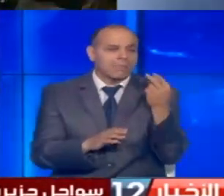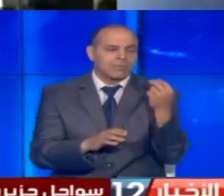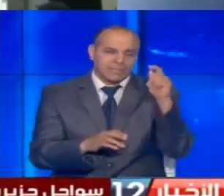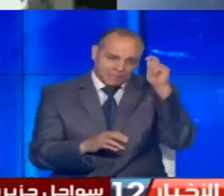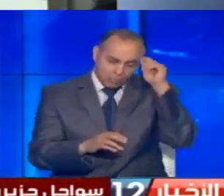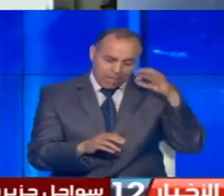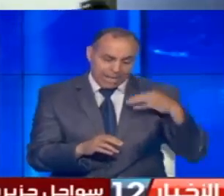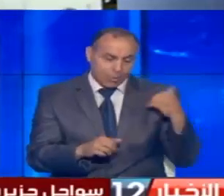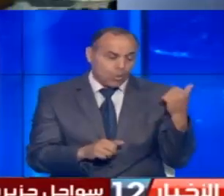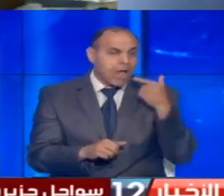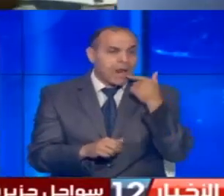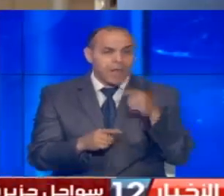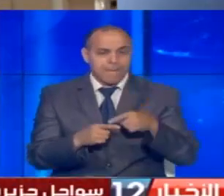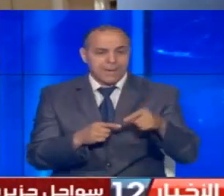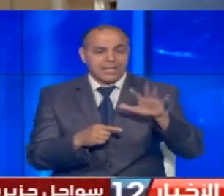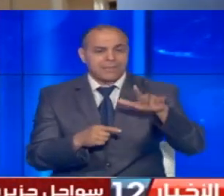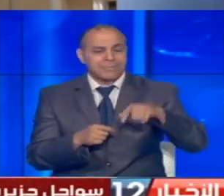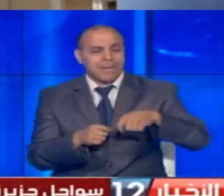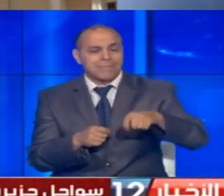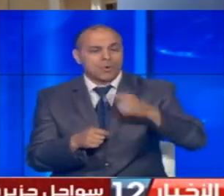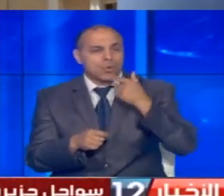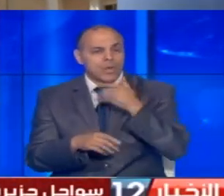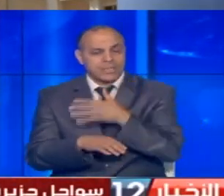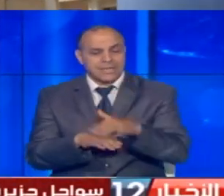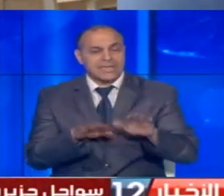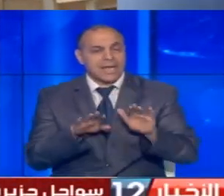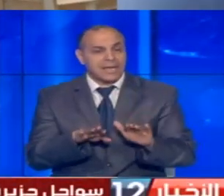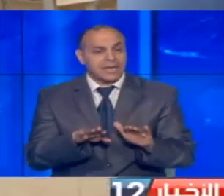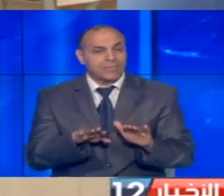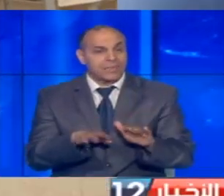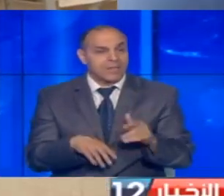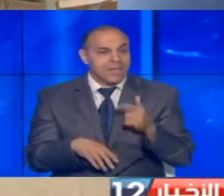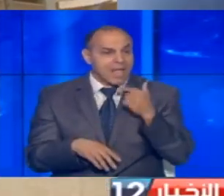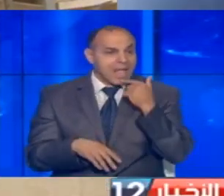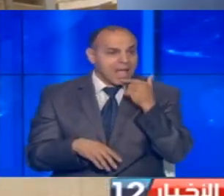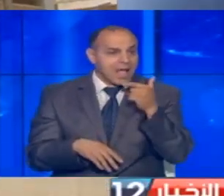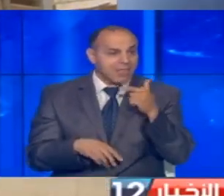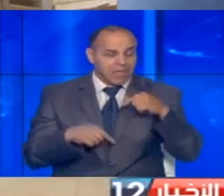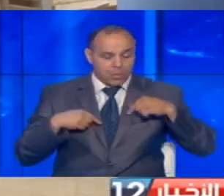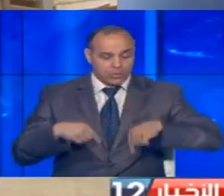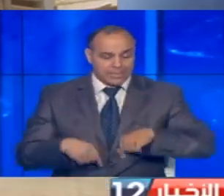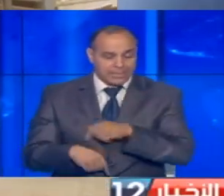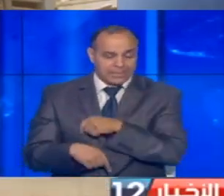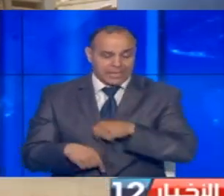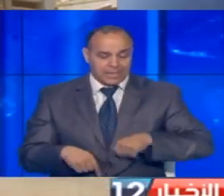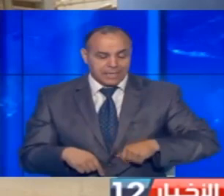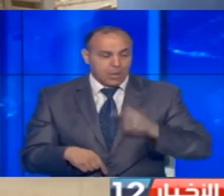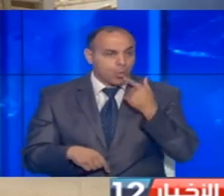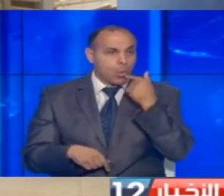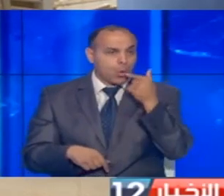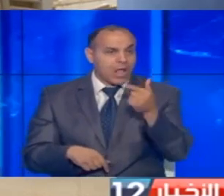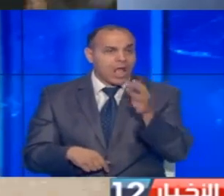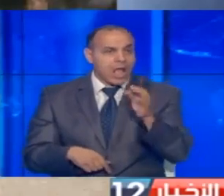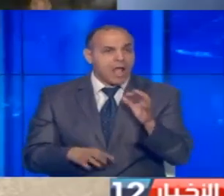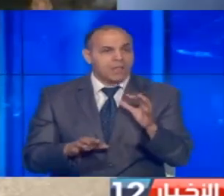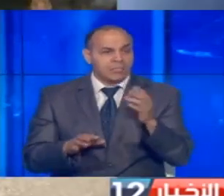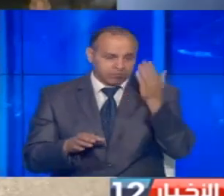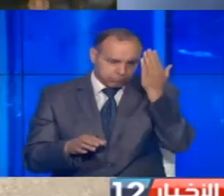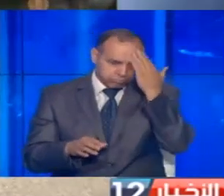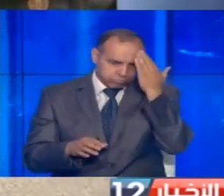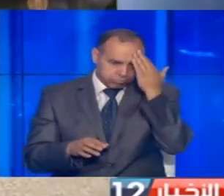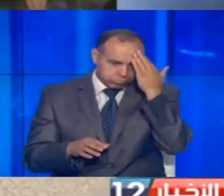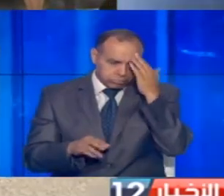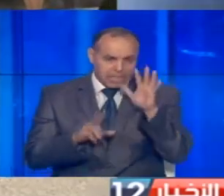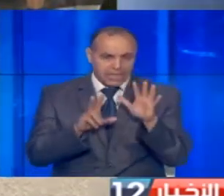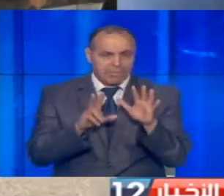السبت والأحد على بعد 5 أميال من سواحل قرقنة، وكانت وزارة الداخلية قد ذكرت بأنه تم التعرف على